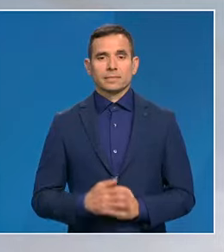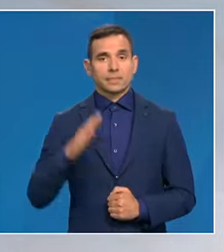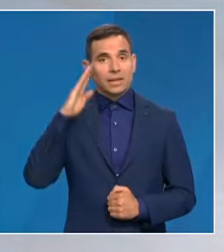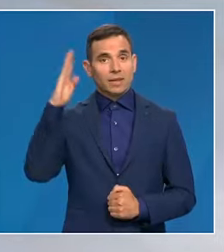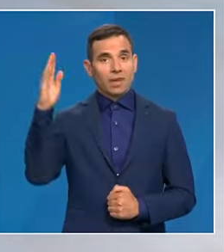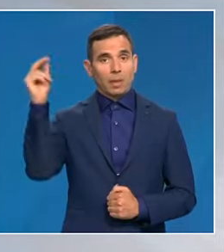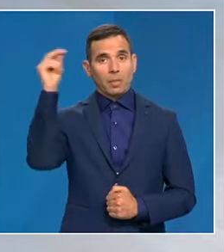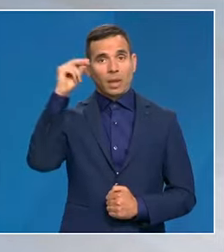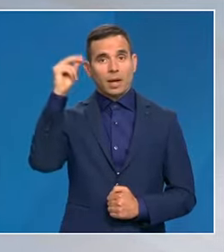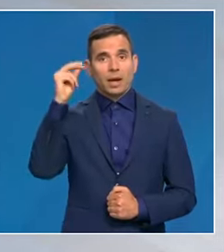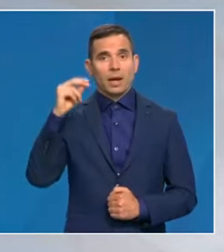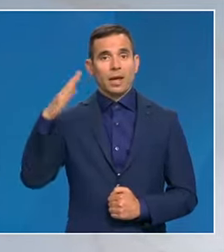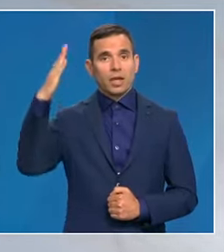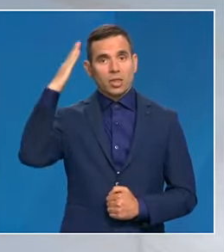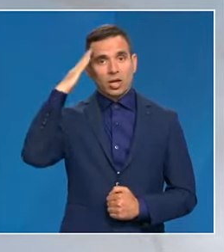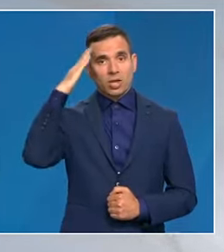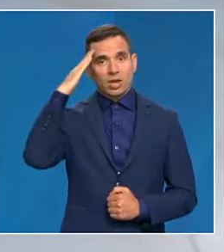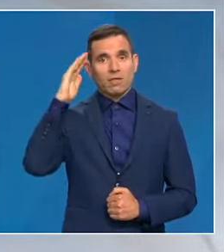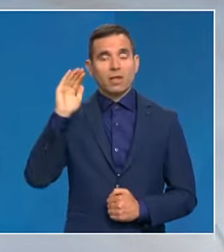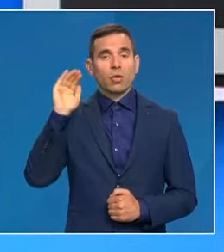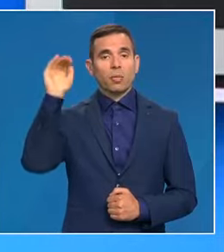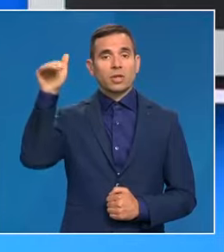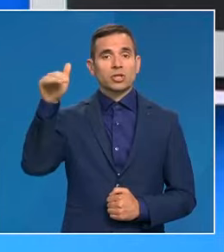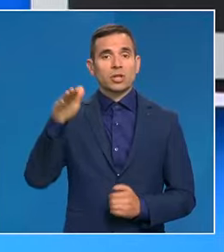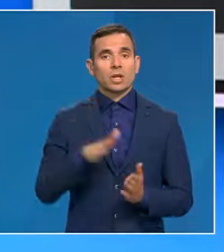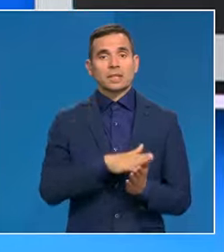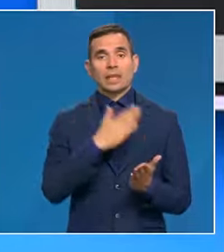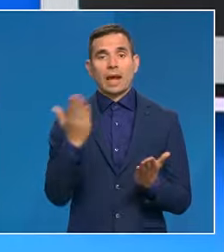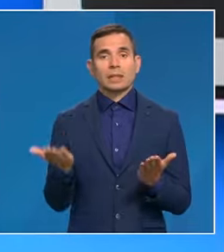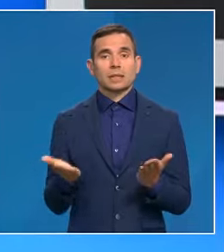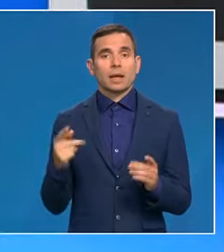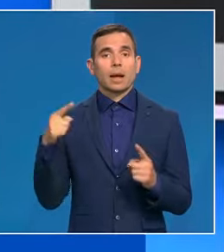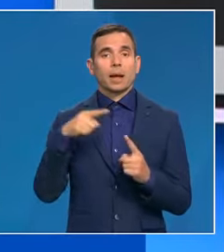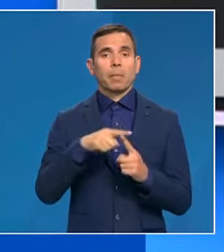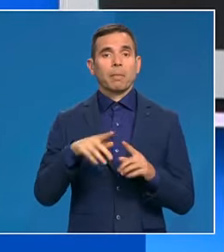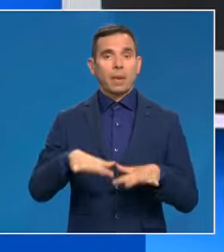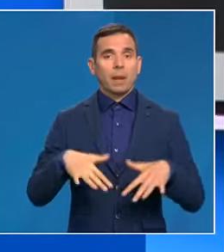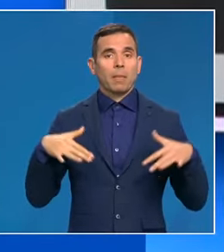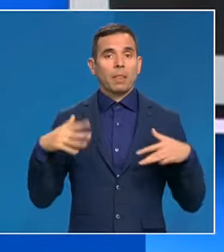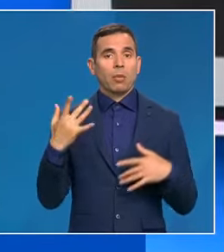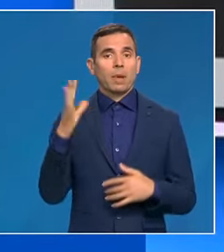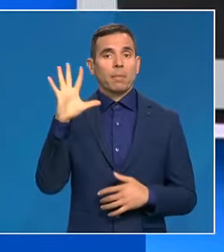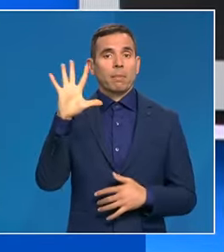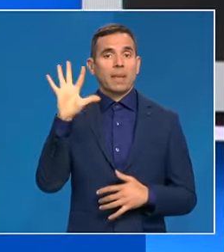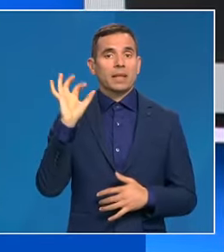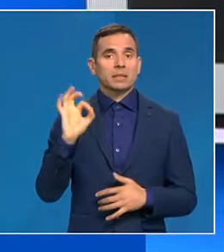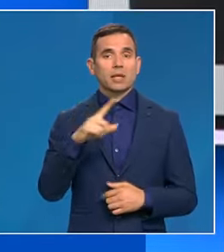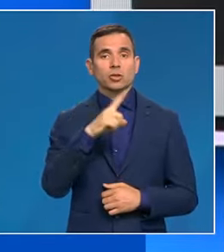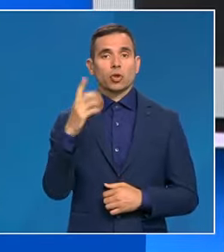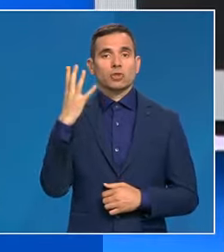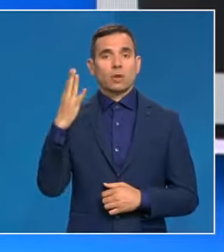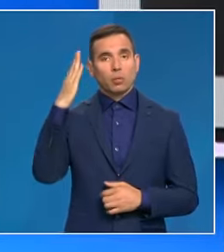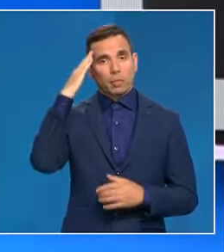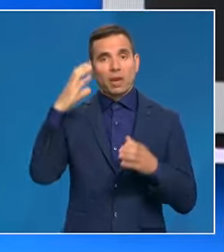Здравей, България! Страната обръща страницата към парламент номер 50 и към 104-то правителство